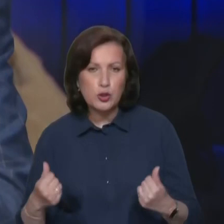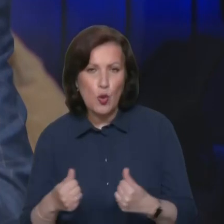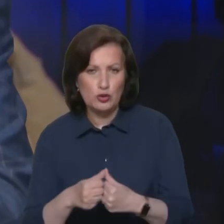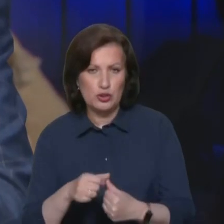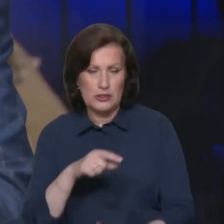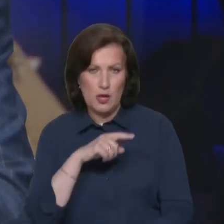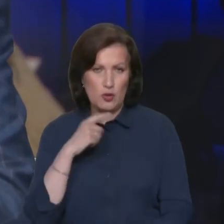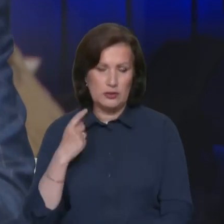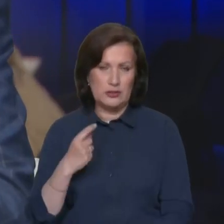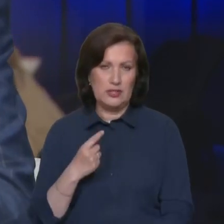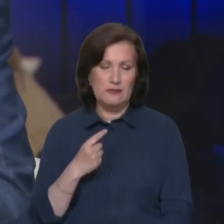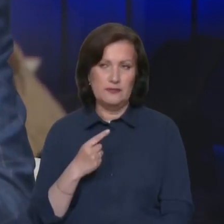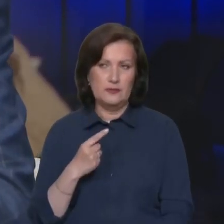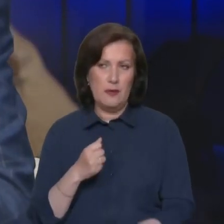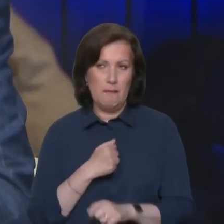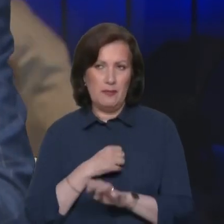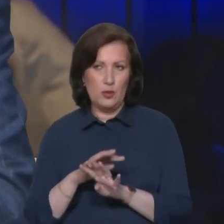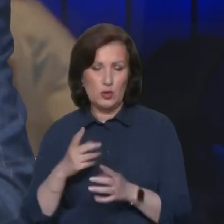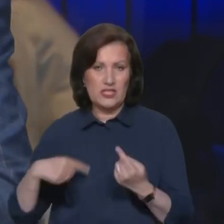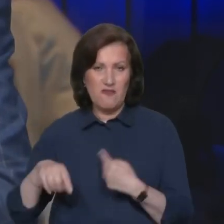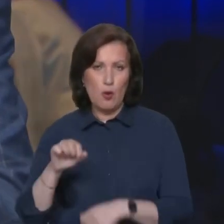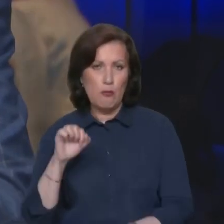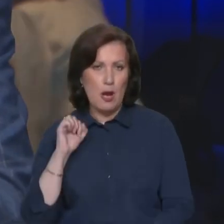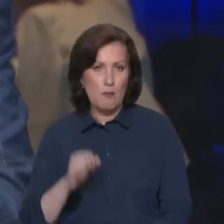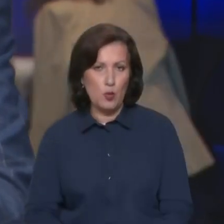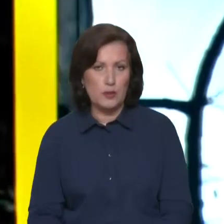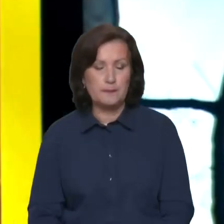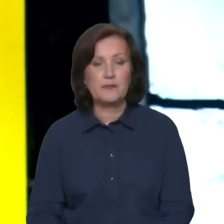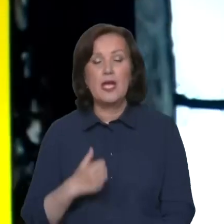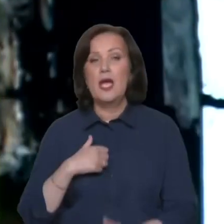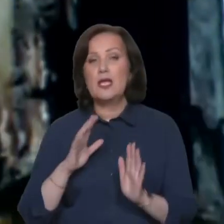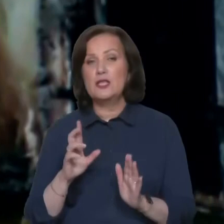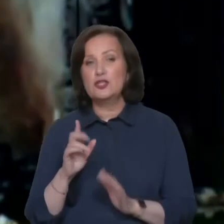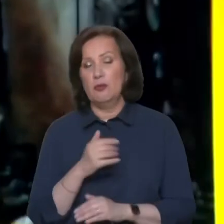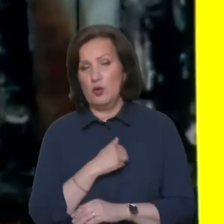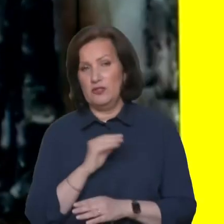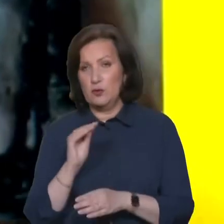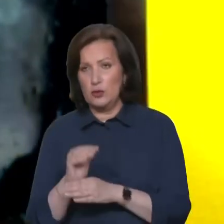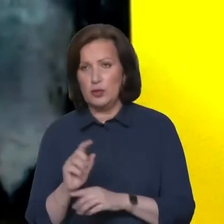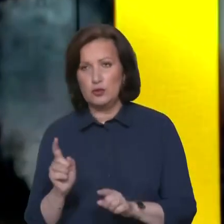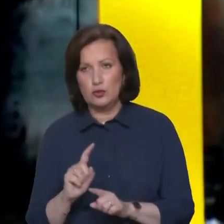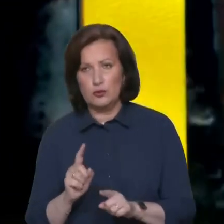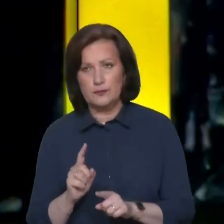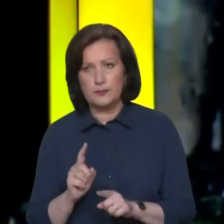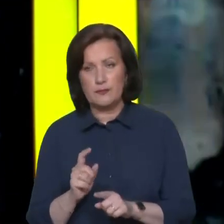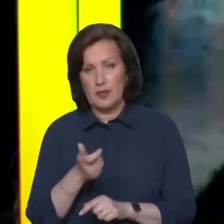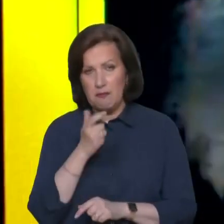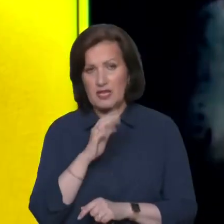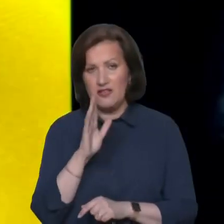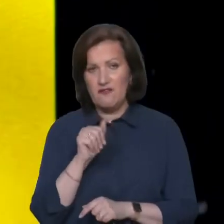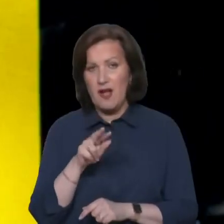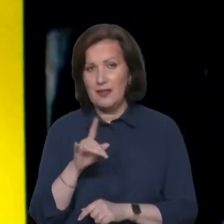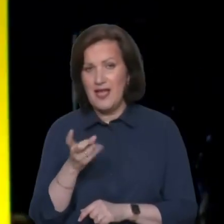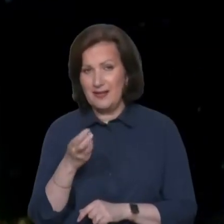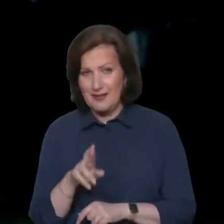російських підрозділів довкола Бахмута? Я лише би хотів додати, що от пані Валерія